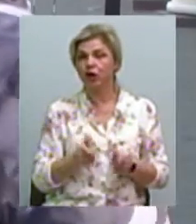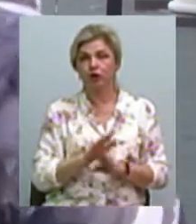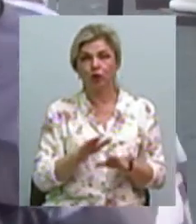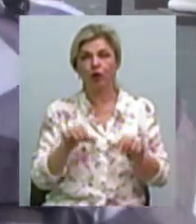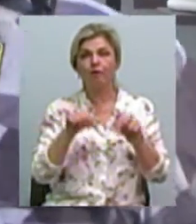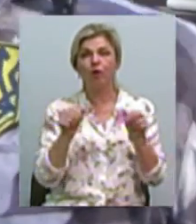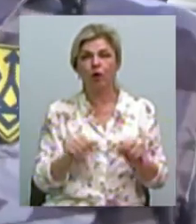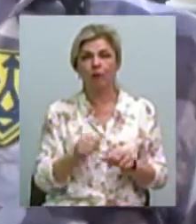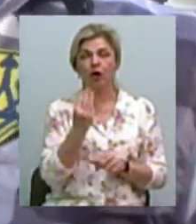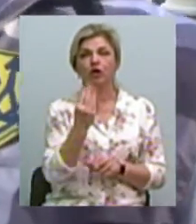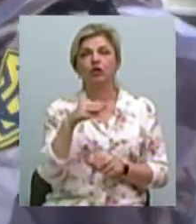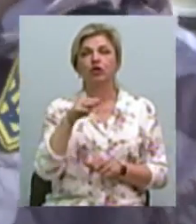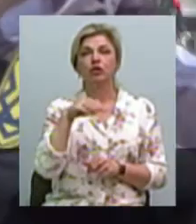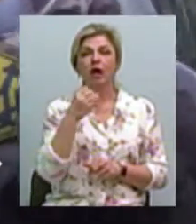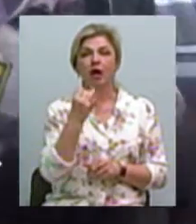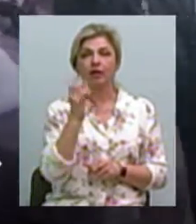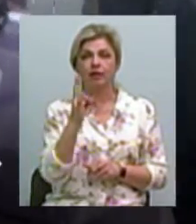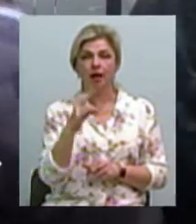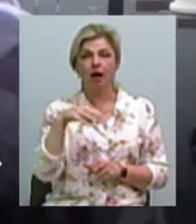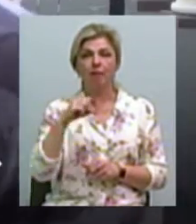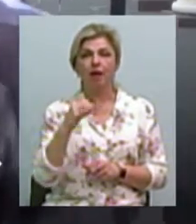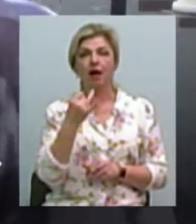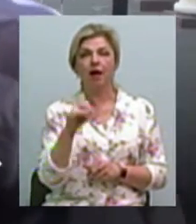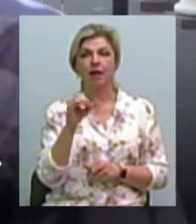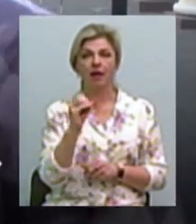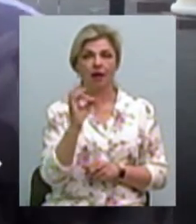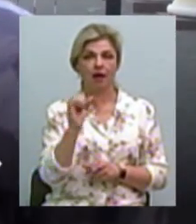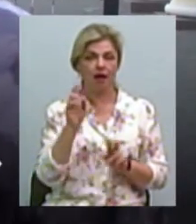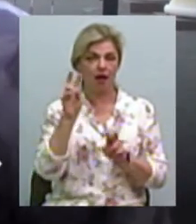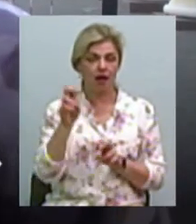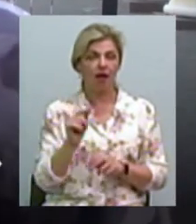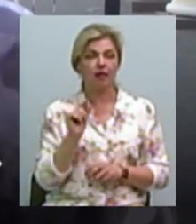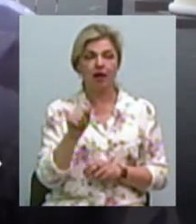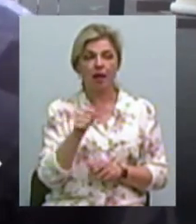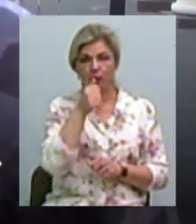формулою Штайнмаєра. Там не може бути